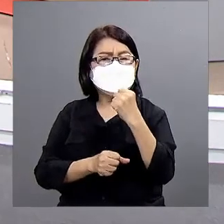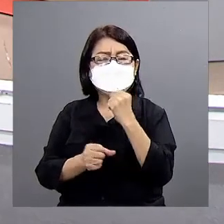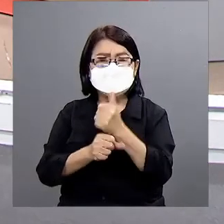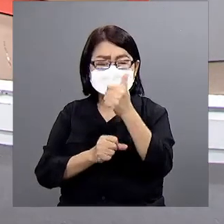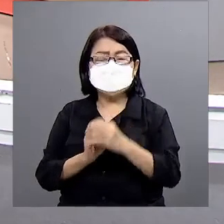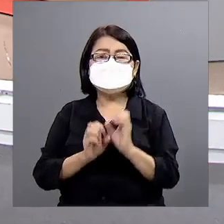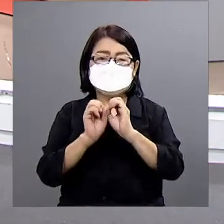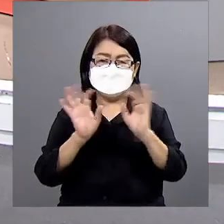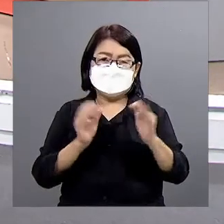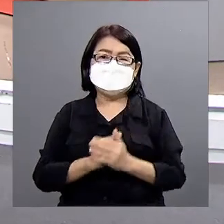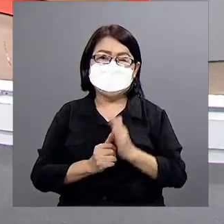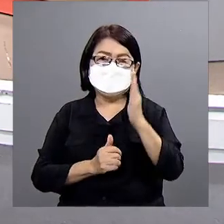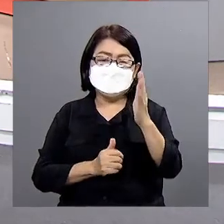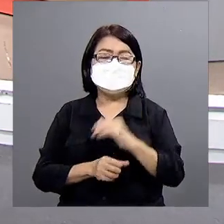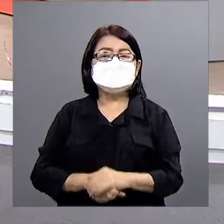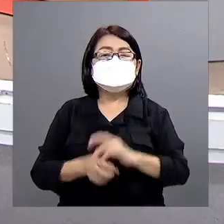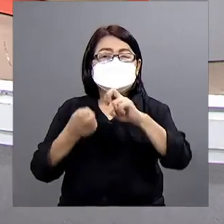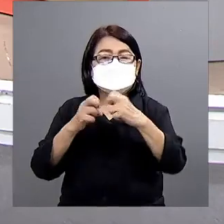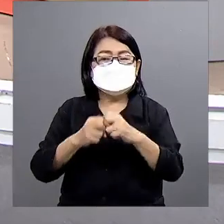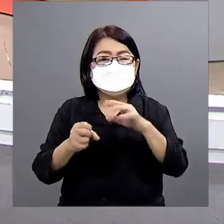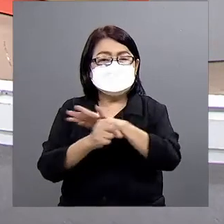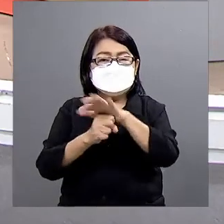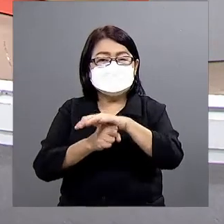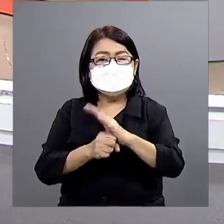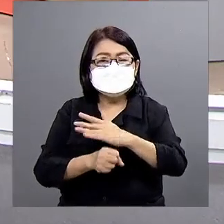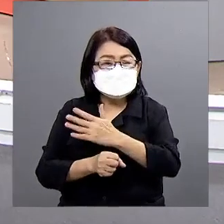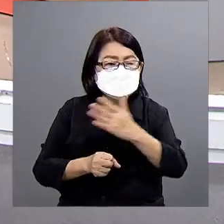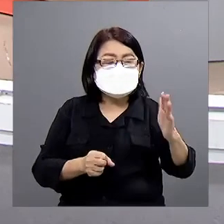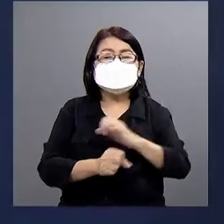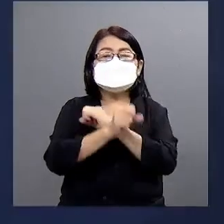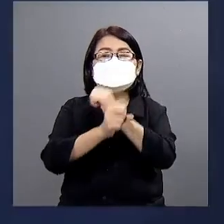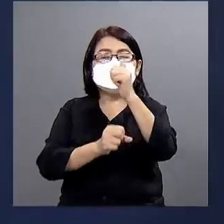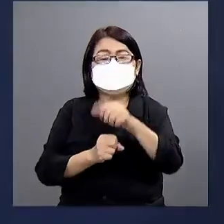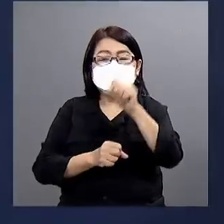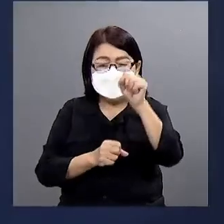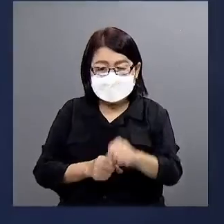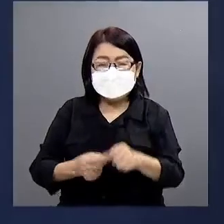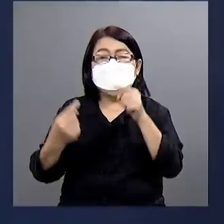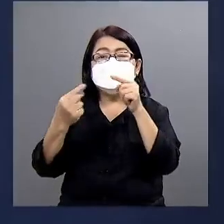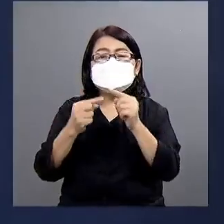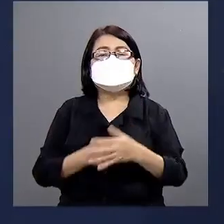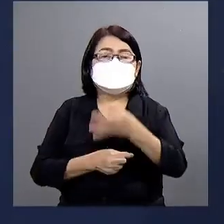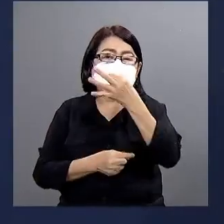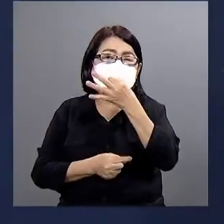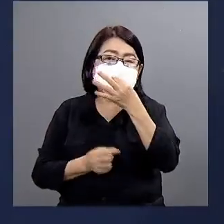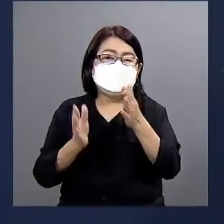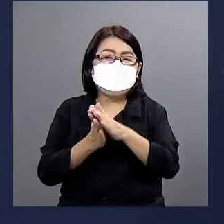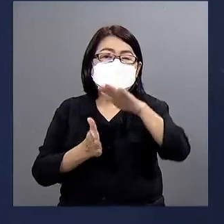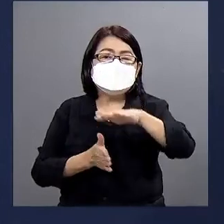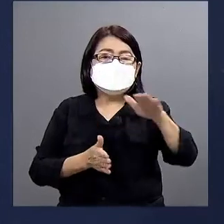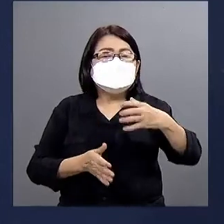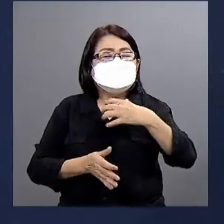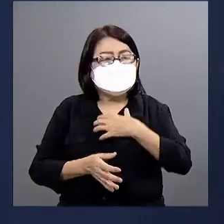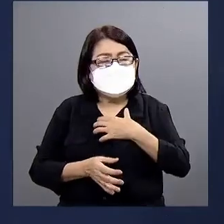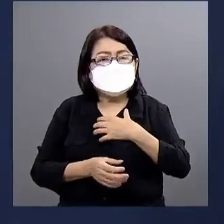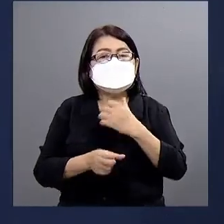องกันปัญหาของโควิด19ต่อไปในอนาคตด้วยนะครับ ค่ะมันไปสอดคล้องกับเรื่องของอาชีพและความต้องการของเด็กด้วยเพราะว่าเด็กบางคนเนี่ยเรียนอย่างเดียวไ